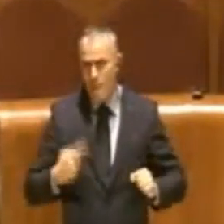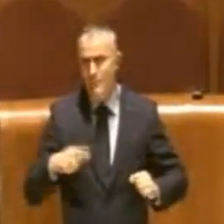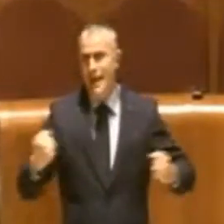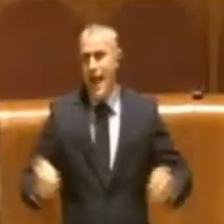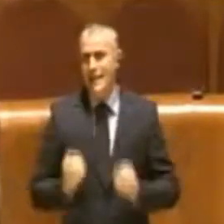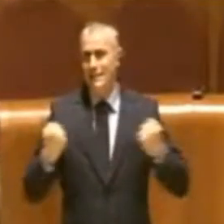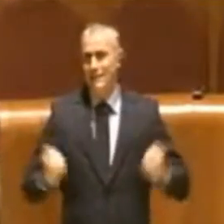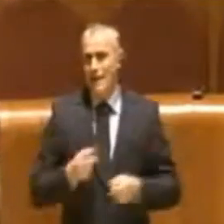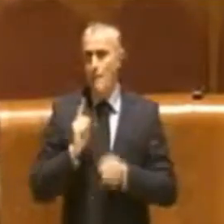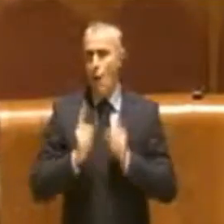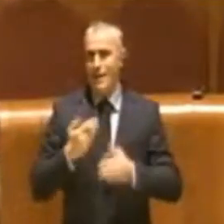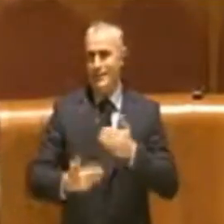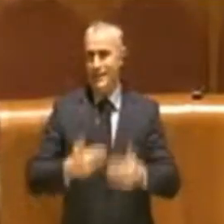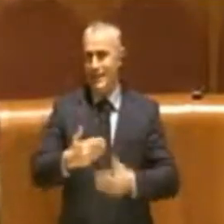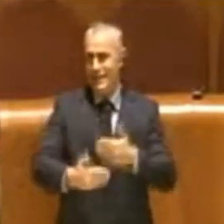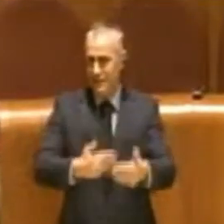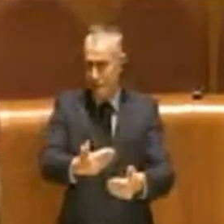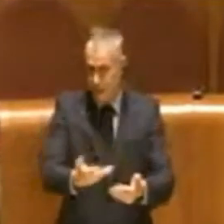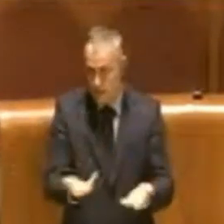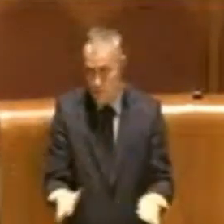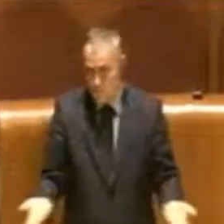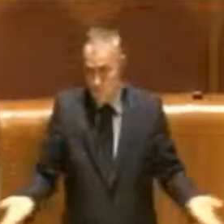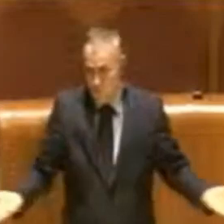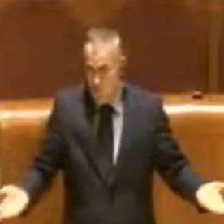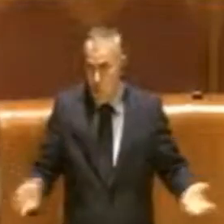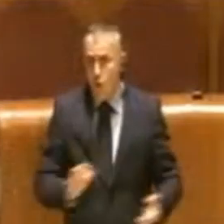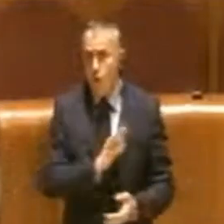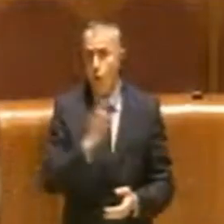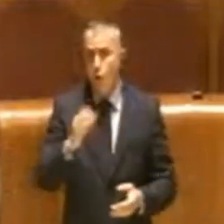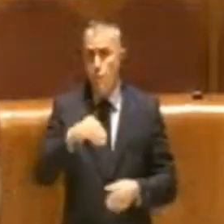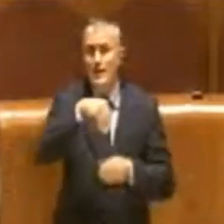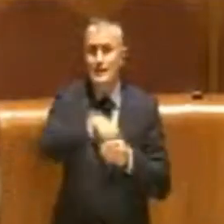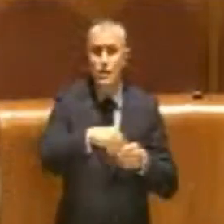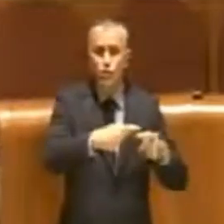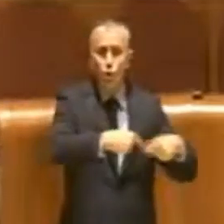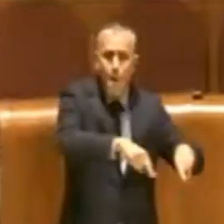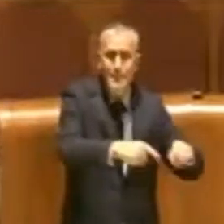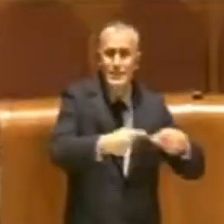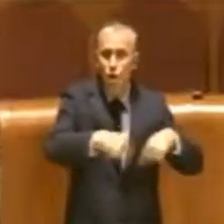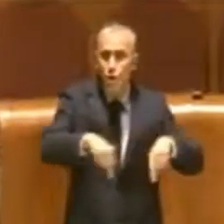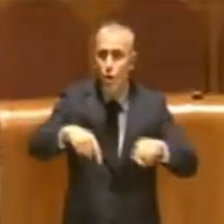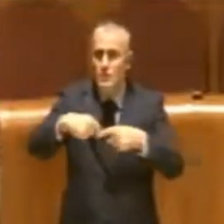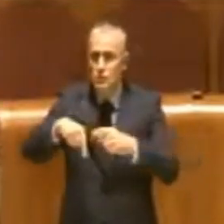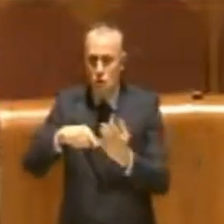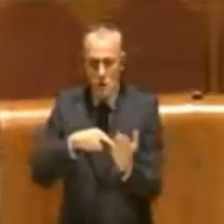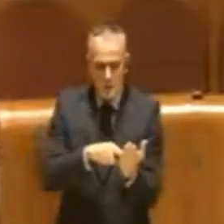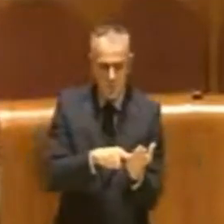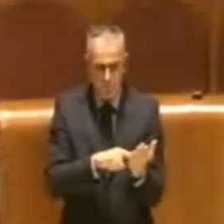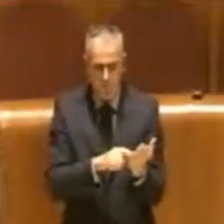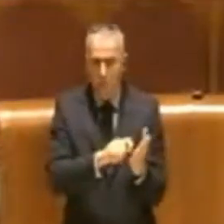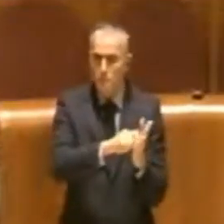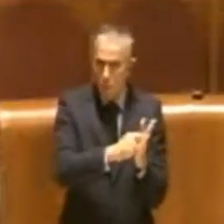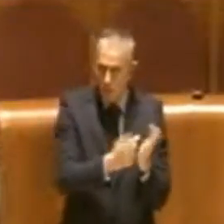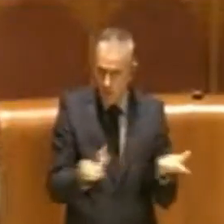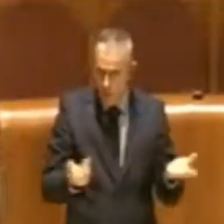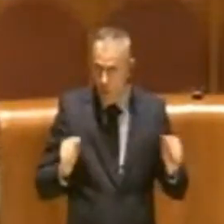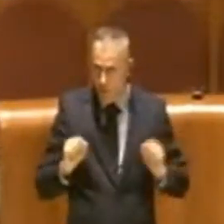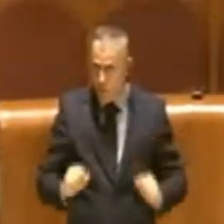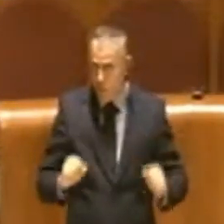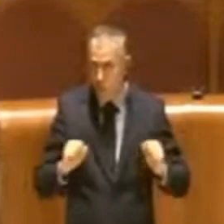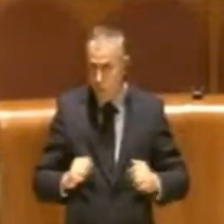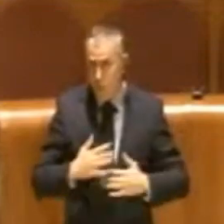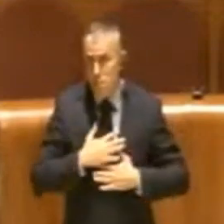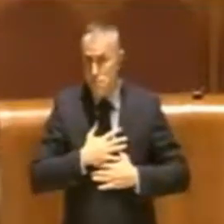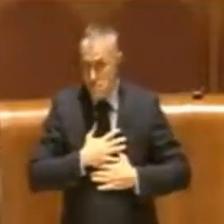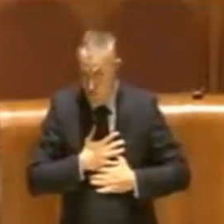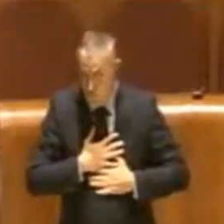questa assemblea capitolina o anche all'interno delle commissioni, io vedo sicuramente un elemento